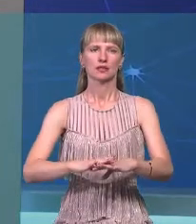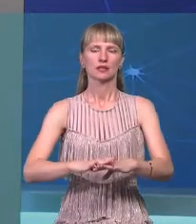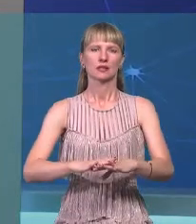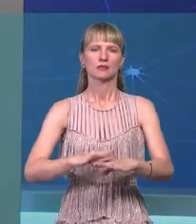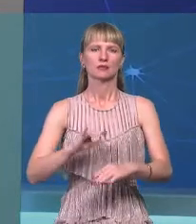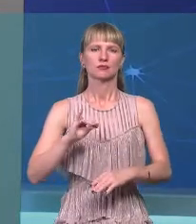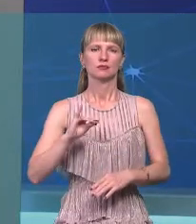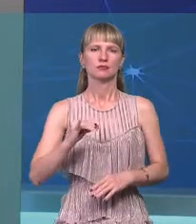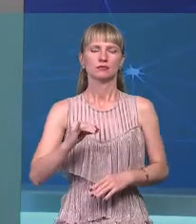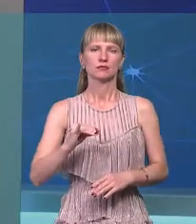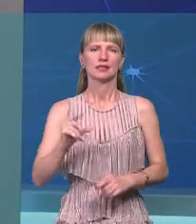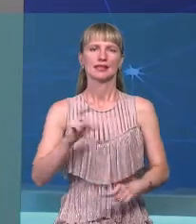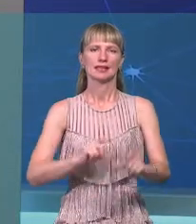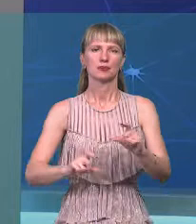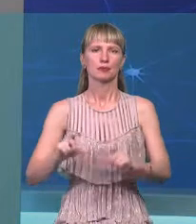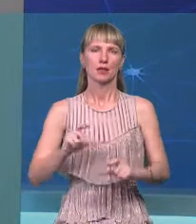й та ж хімія,